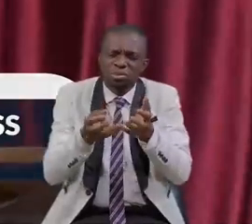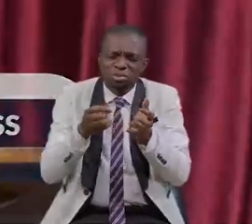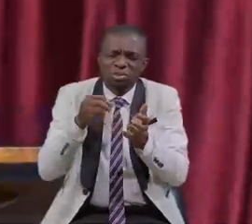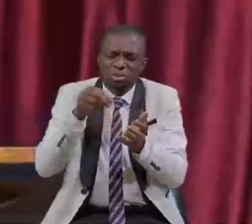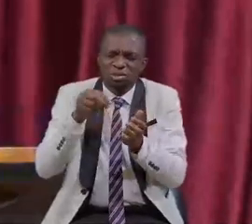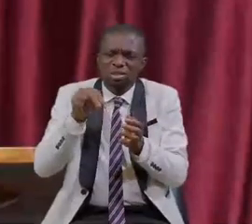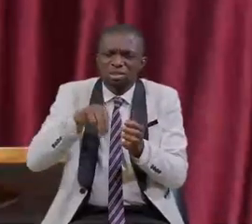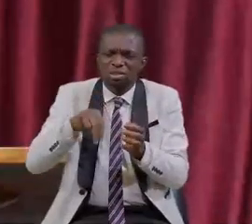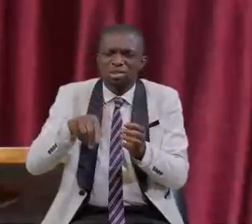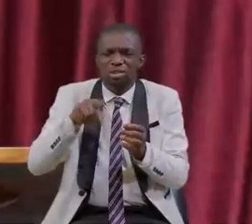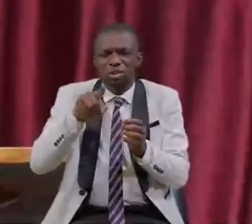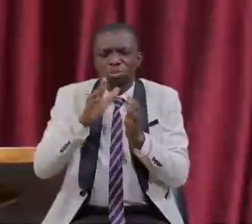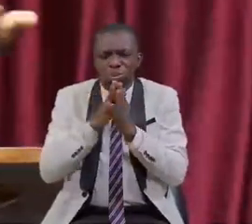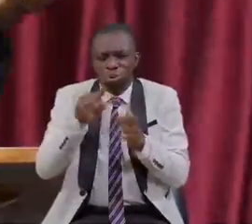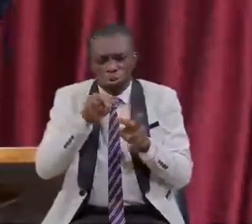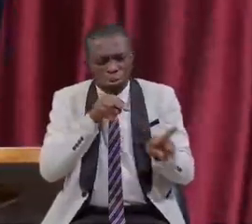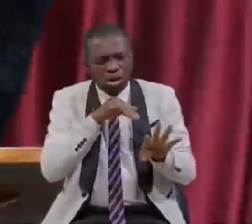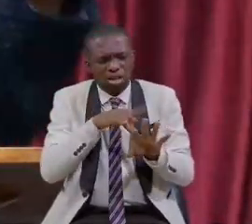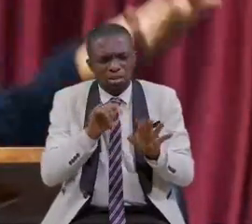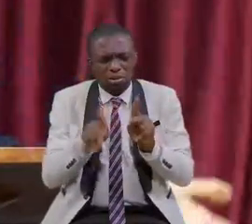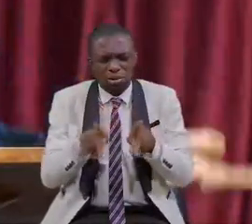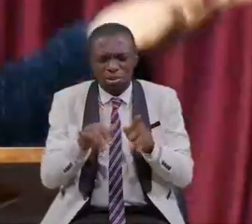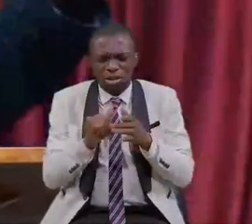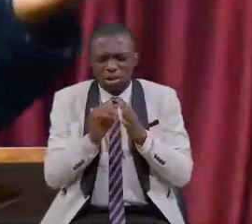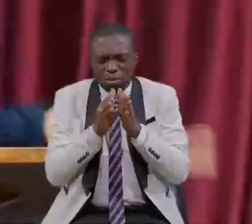regardez les gens qui ont prié dans la Bible.